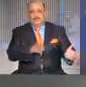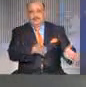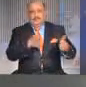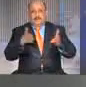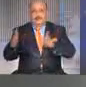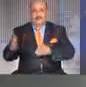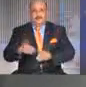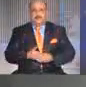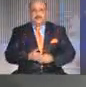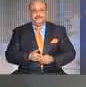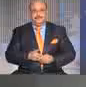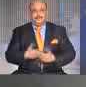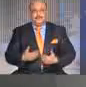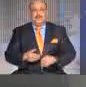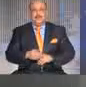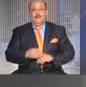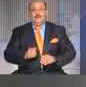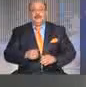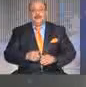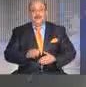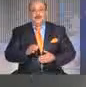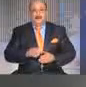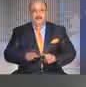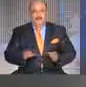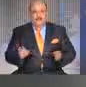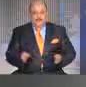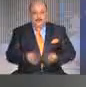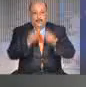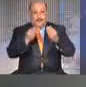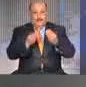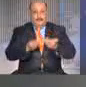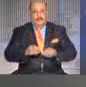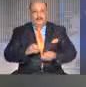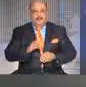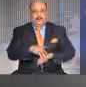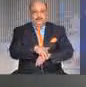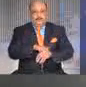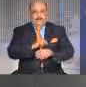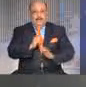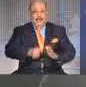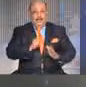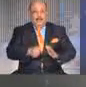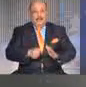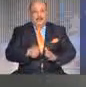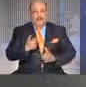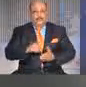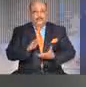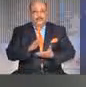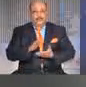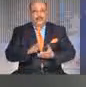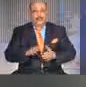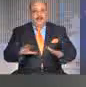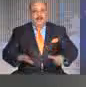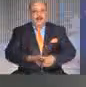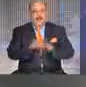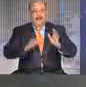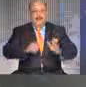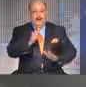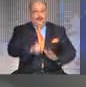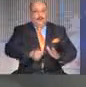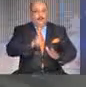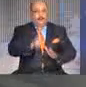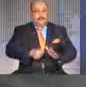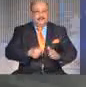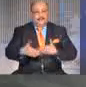بدأت في ولاية القيروان الاستعدادات للاحتفال بالمولد النبوي الشريف، حيث أقيمت ندوات حول الدين الإسلامي،